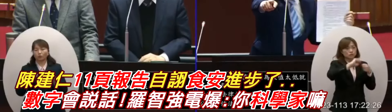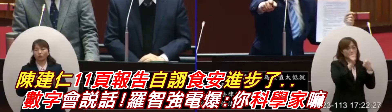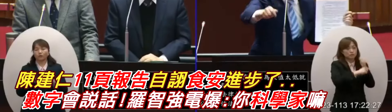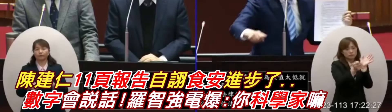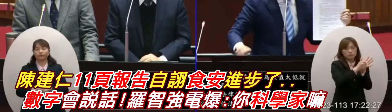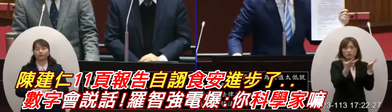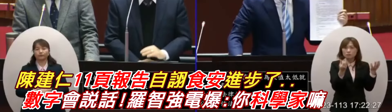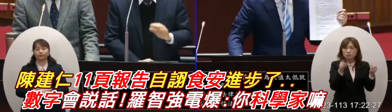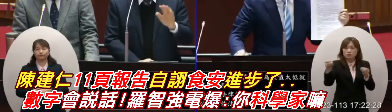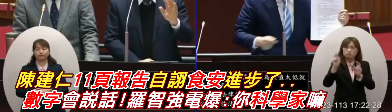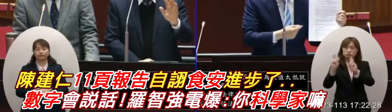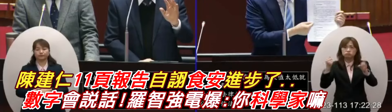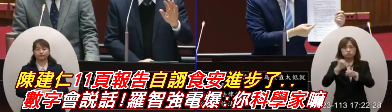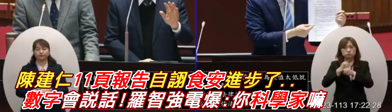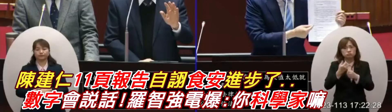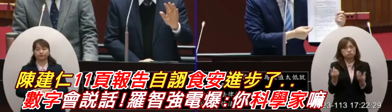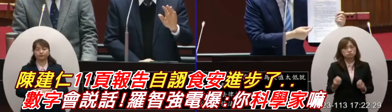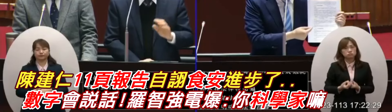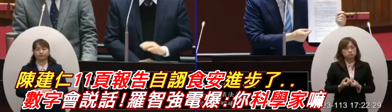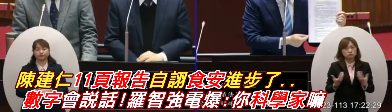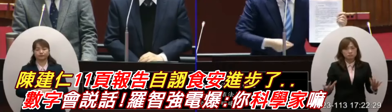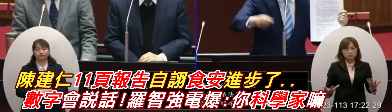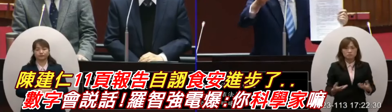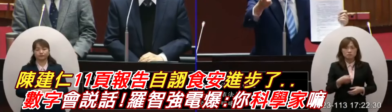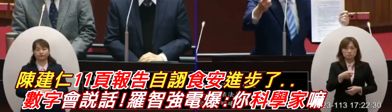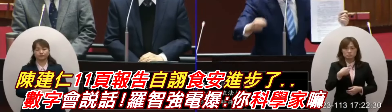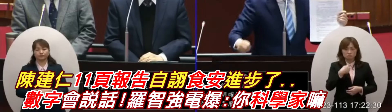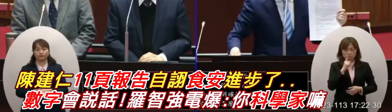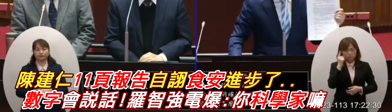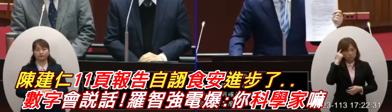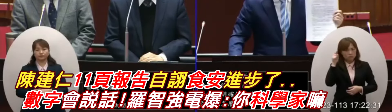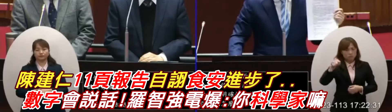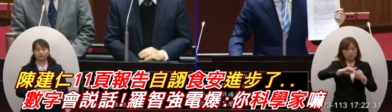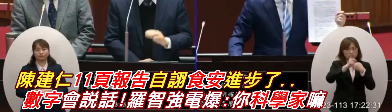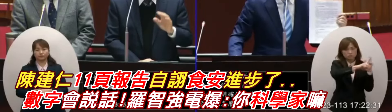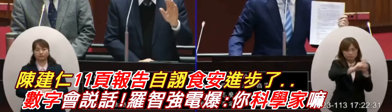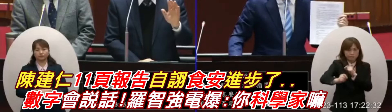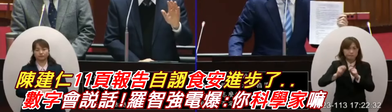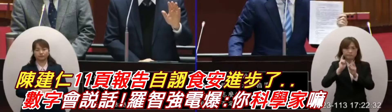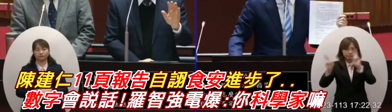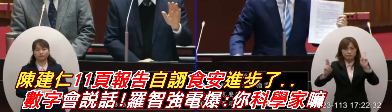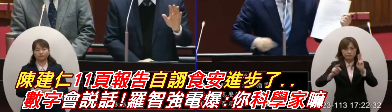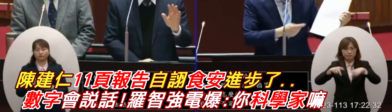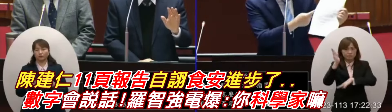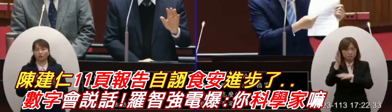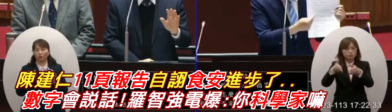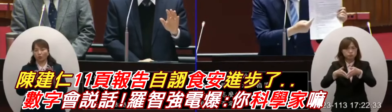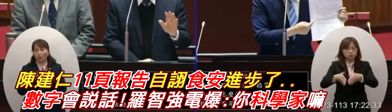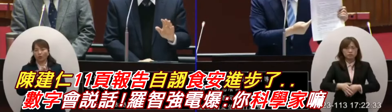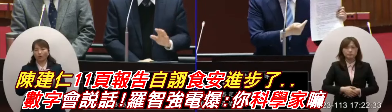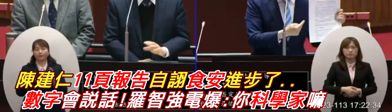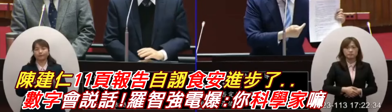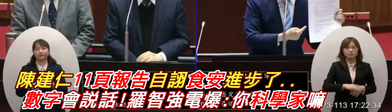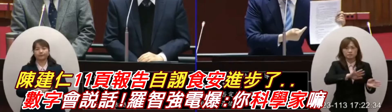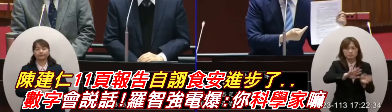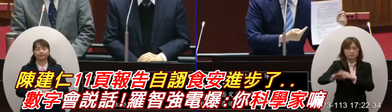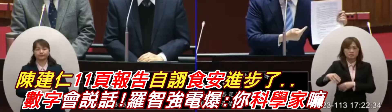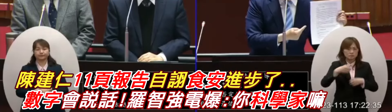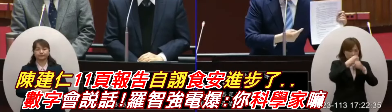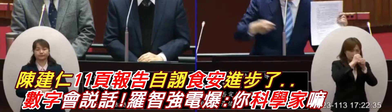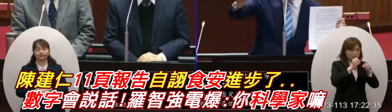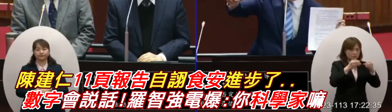学观哦，我讲的是依法行政哦。第二个。要跟我讲说，你检验一包不